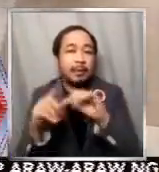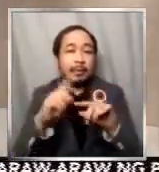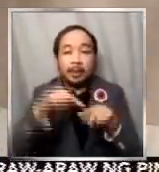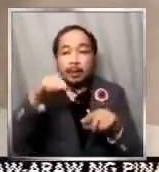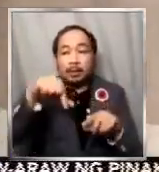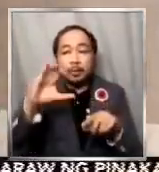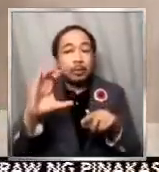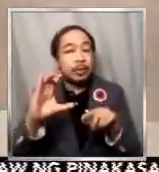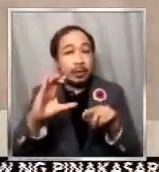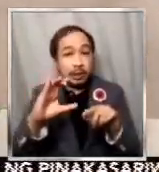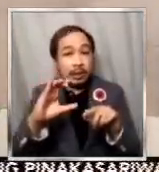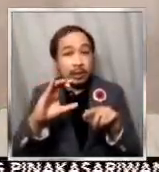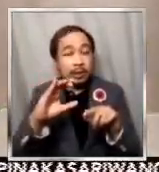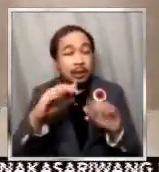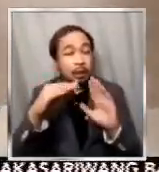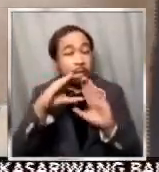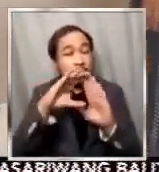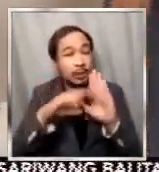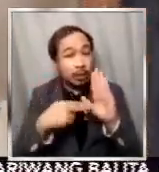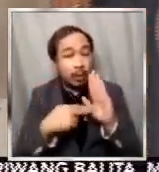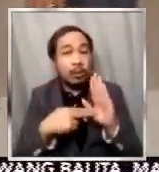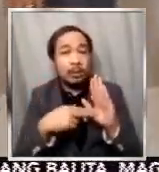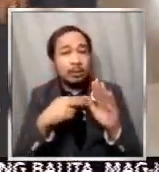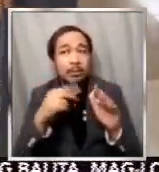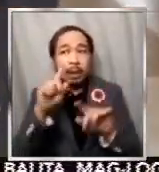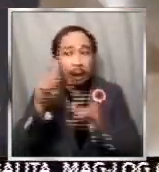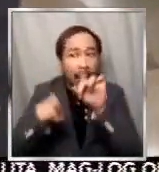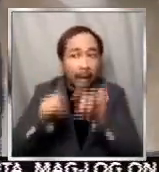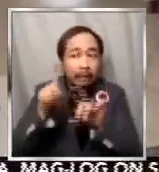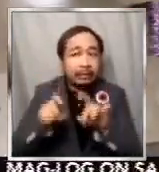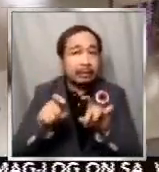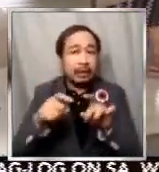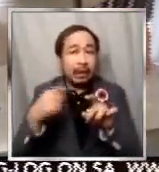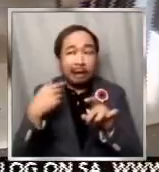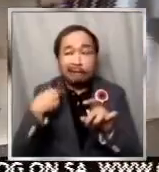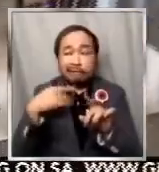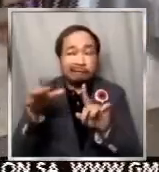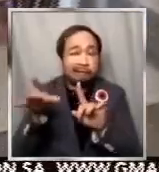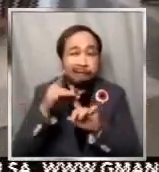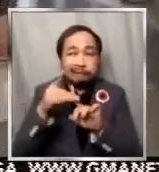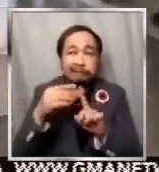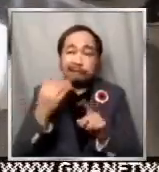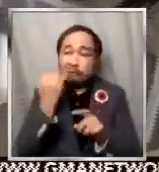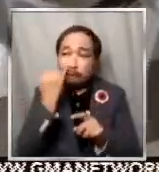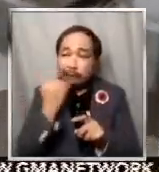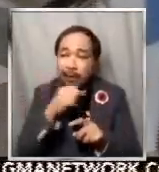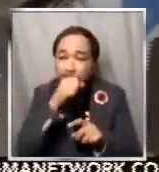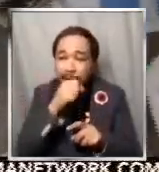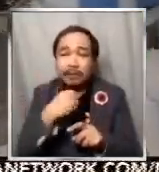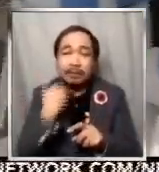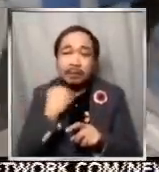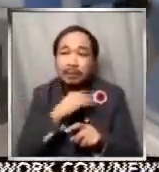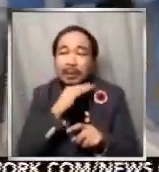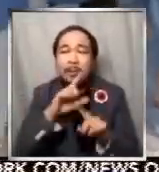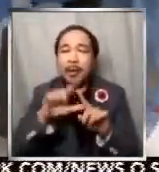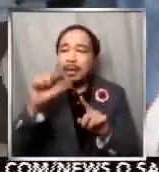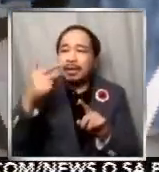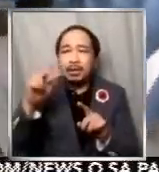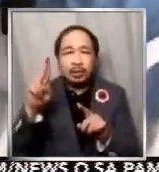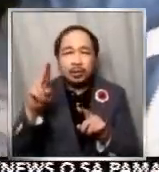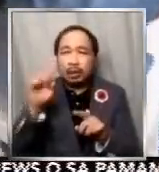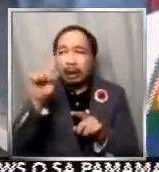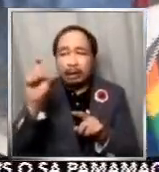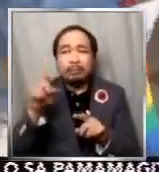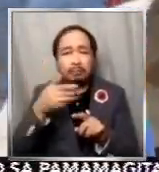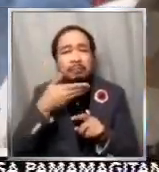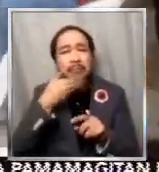kahit tatanungin ka lang kung may mga sintomas ka ng COVID at temperature check, tingin ng LGU, mas maigi pa rin harapan kesa online.